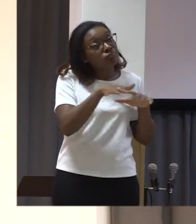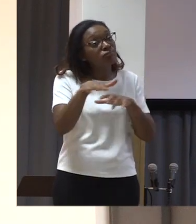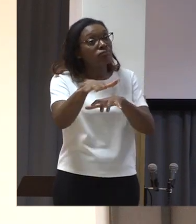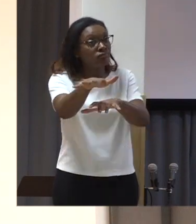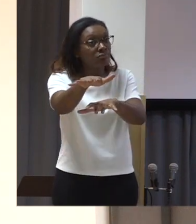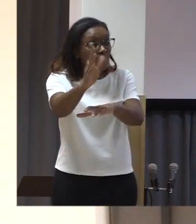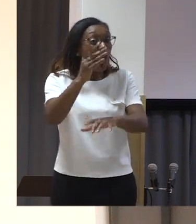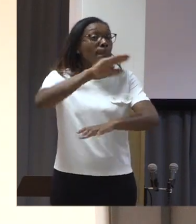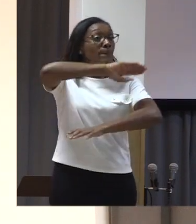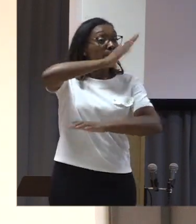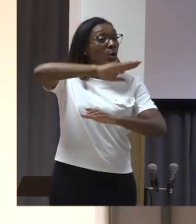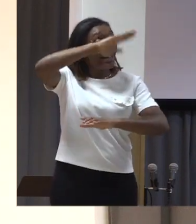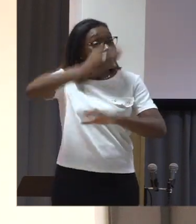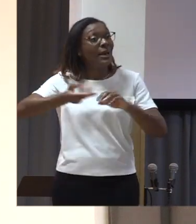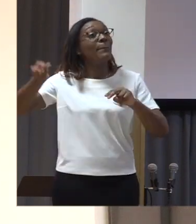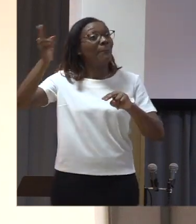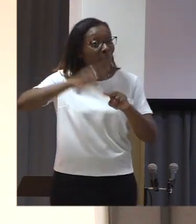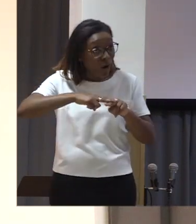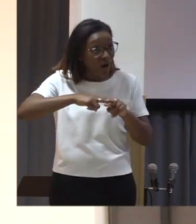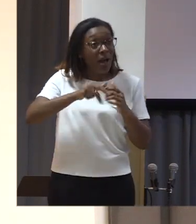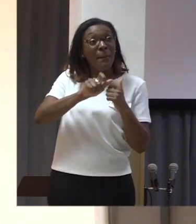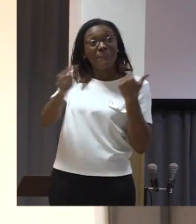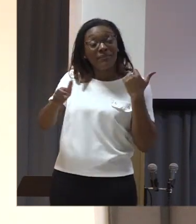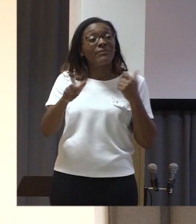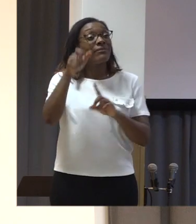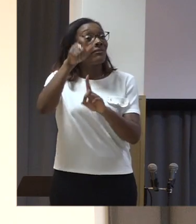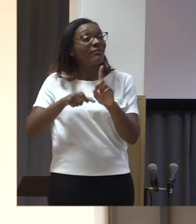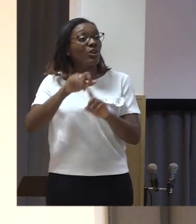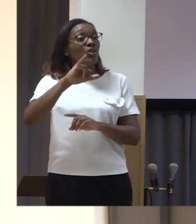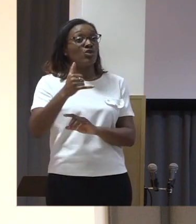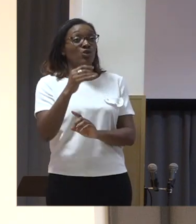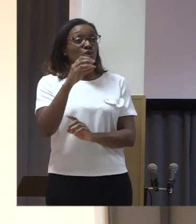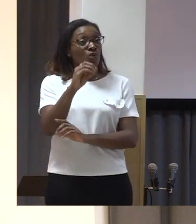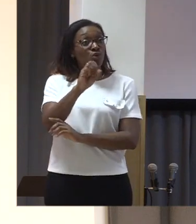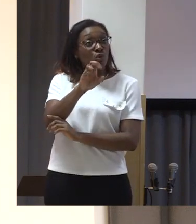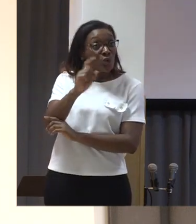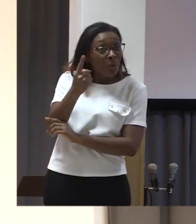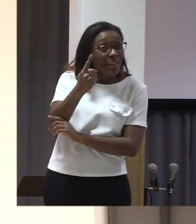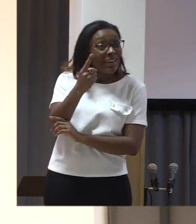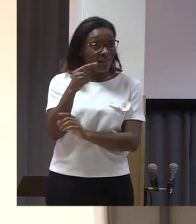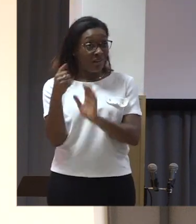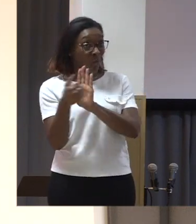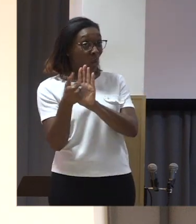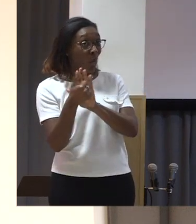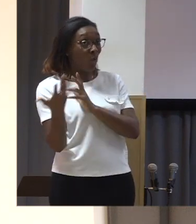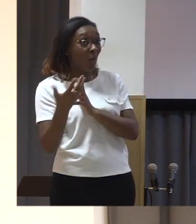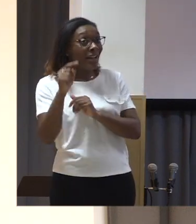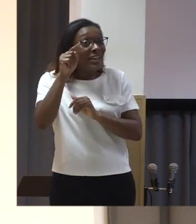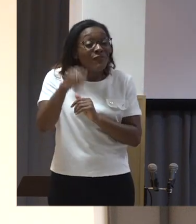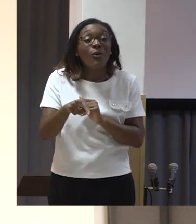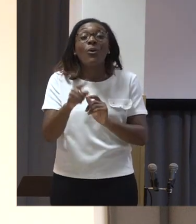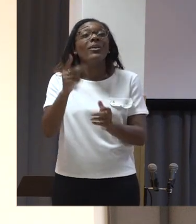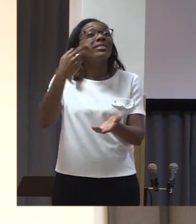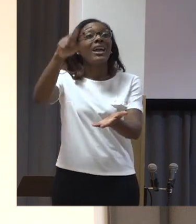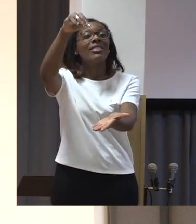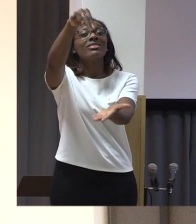Après la mort de Moïse, Josué reçoit une mission. Cette mission était de faire entrer les Israélites dans la terre